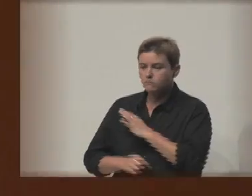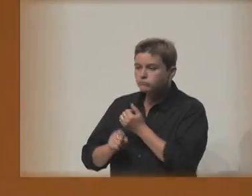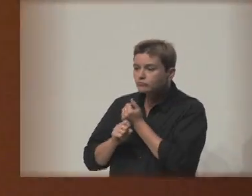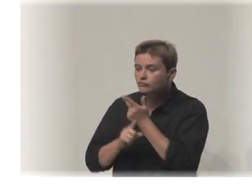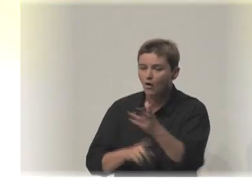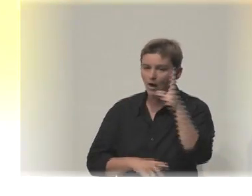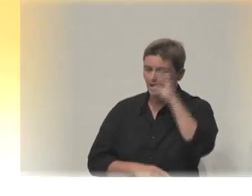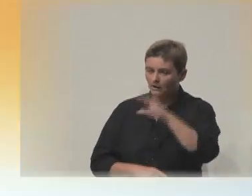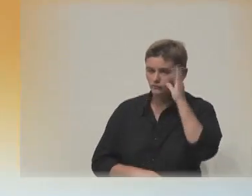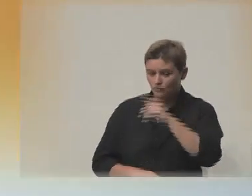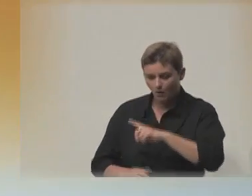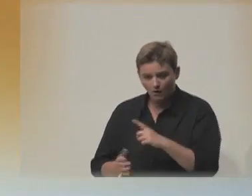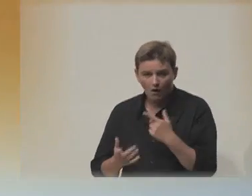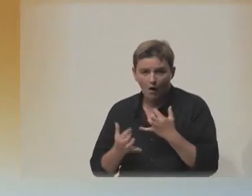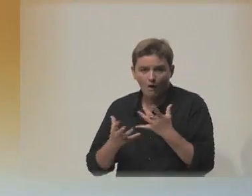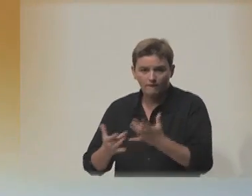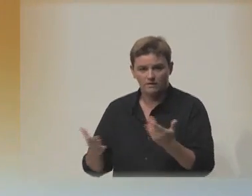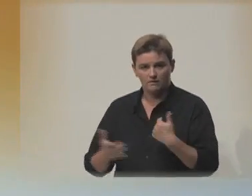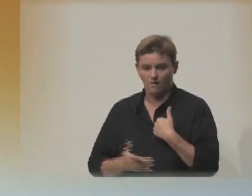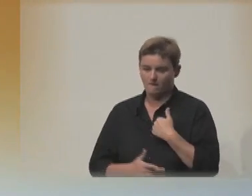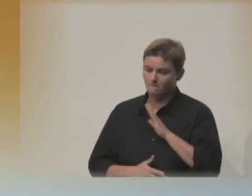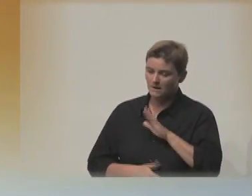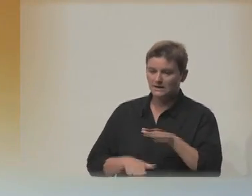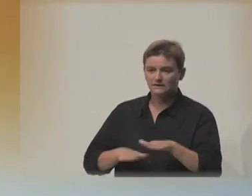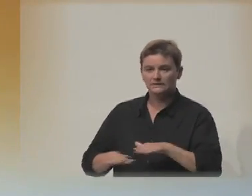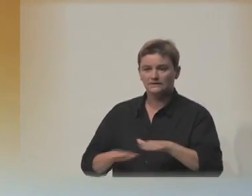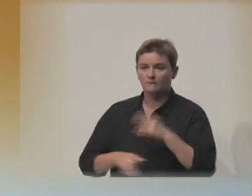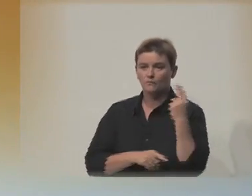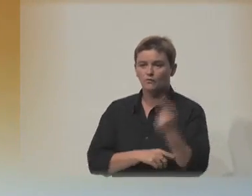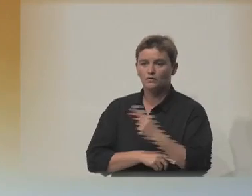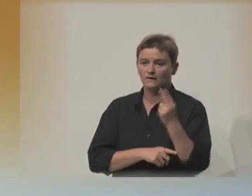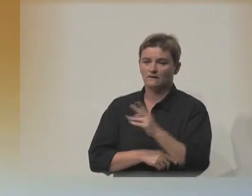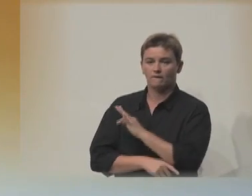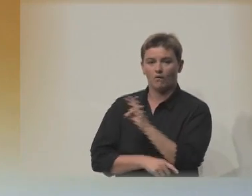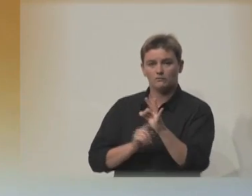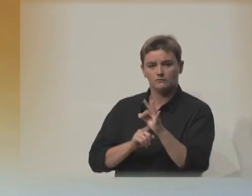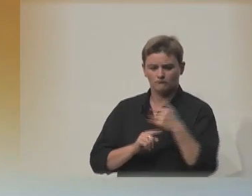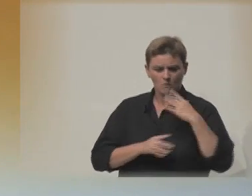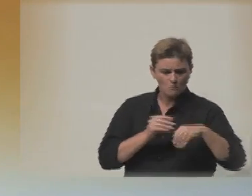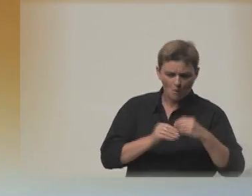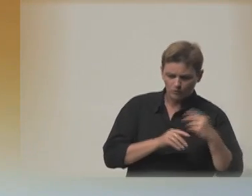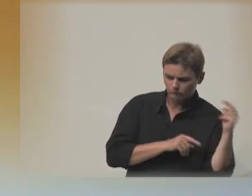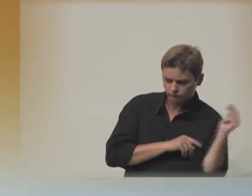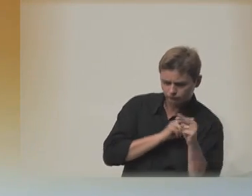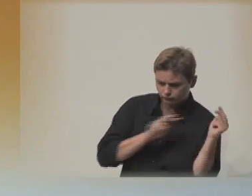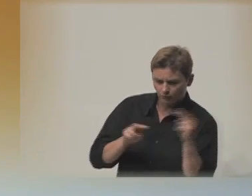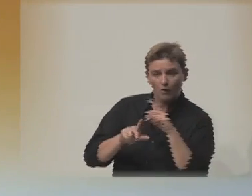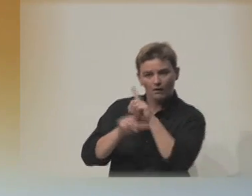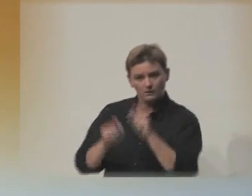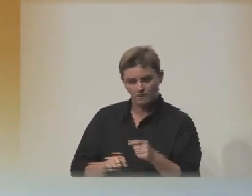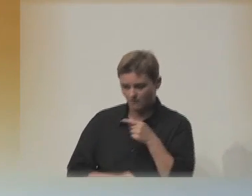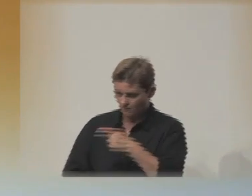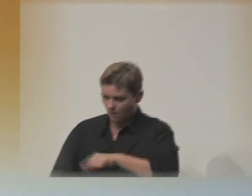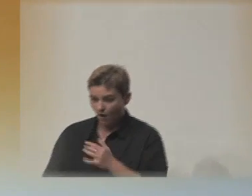envie que leur modèle universitaire, jusqu'à maintenant respecté dans le monde entier, s'affirme et s'impose dans